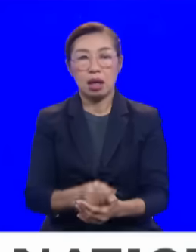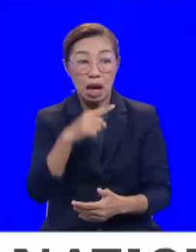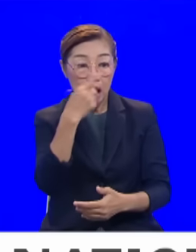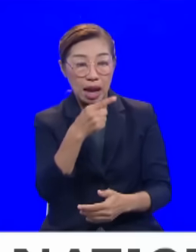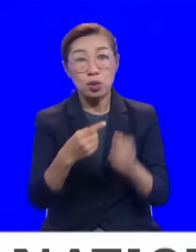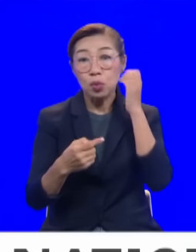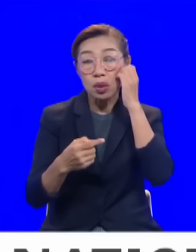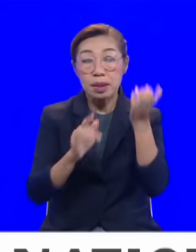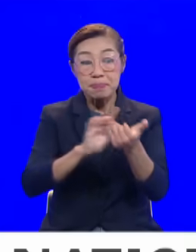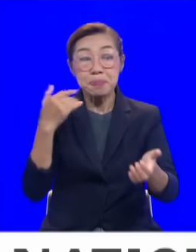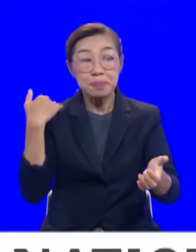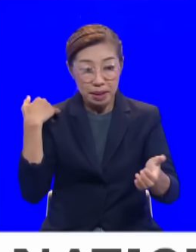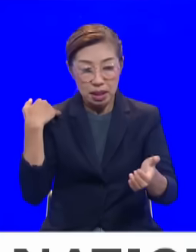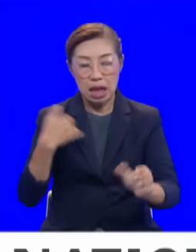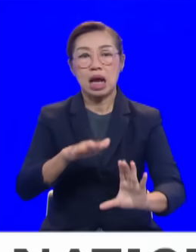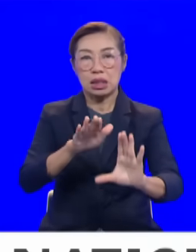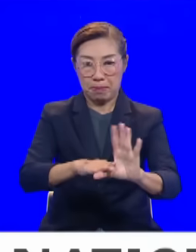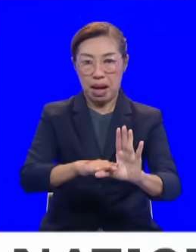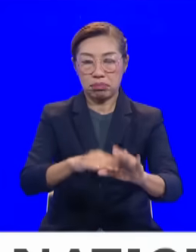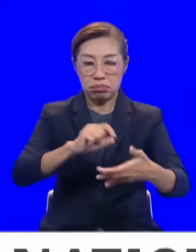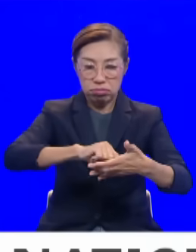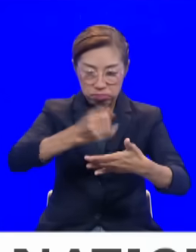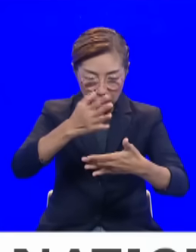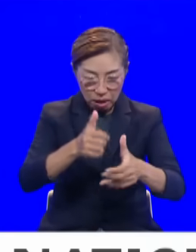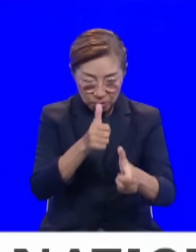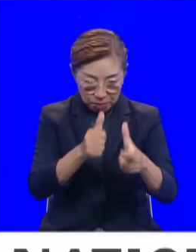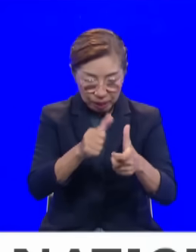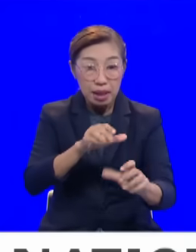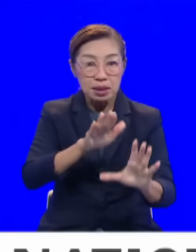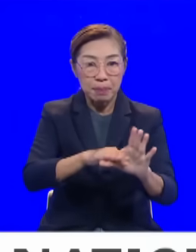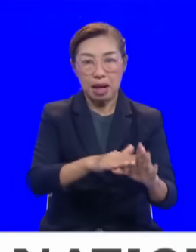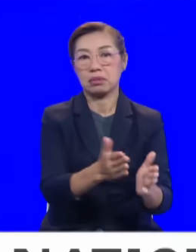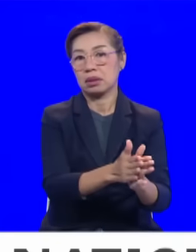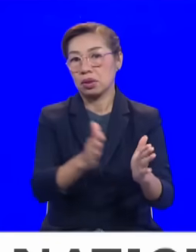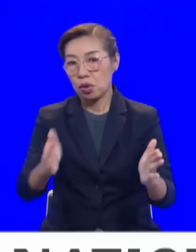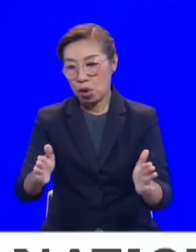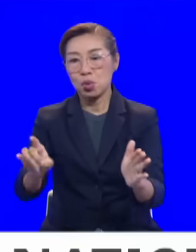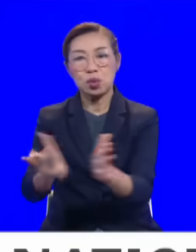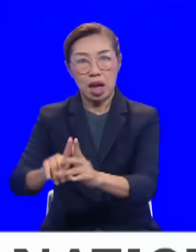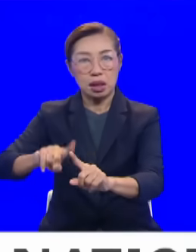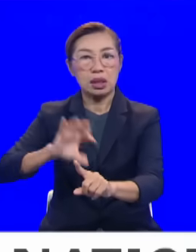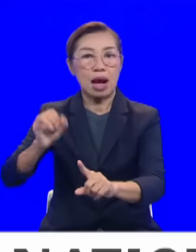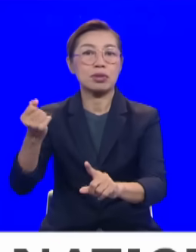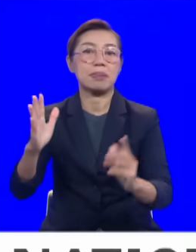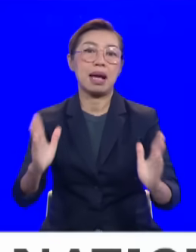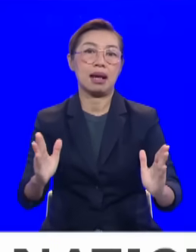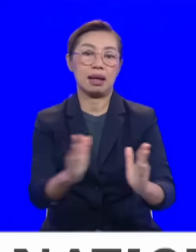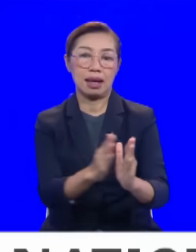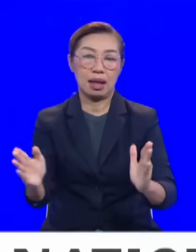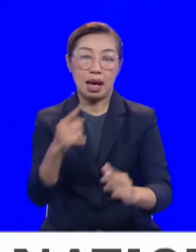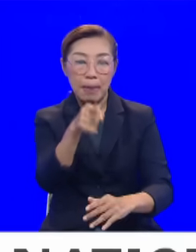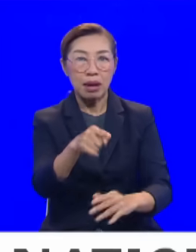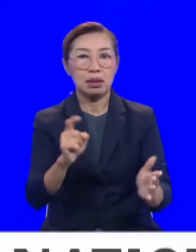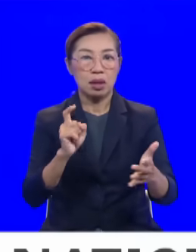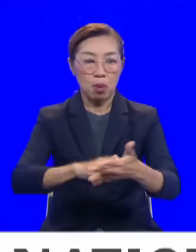วันนี้ถึง15กันยายนเดือนครึ่งเลยนะท่านผู้ชมผมเน้นไปหลายรอบเดือนครึ่งไม่ต้องรีบก็ได้ถ้ามันหมุนติ้วๆๆเ